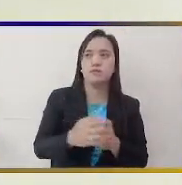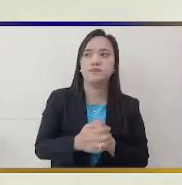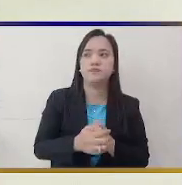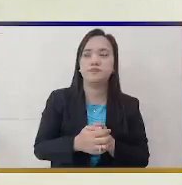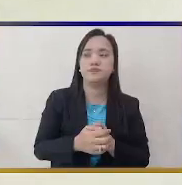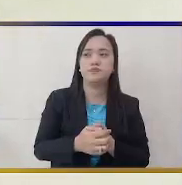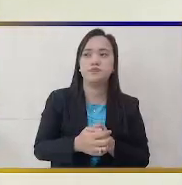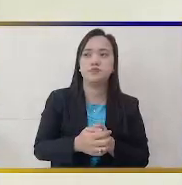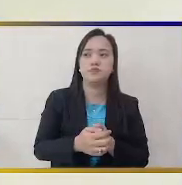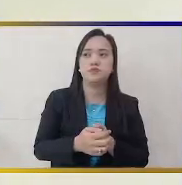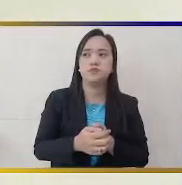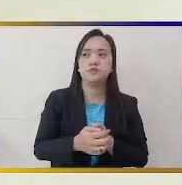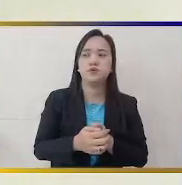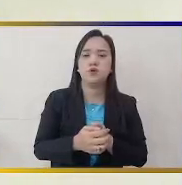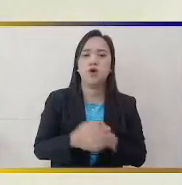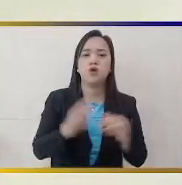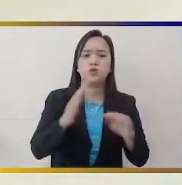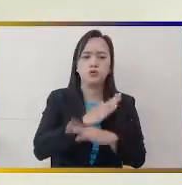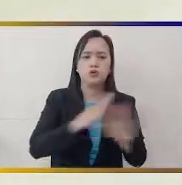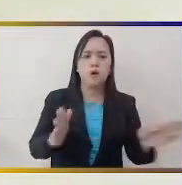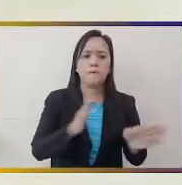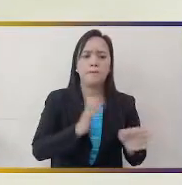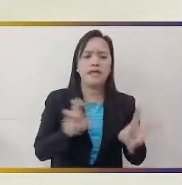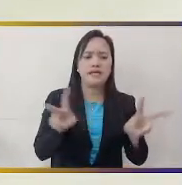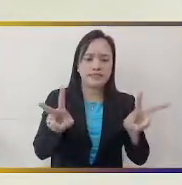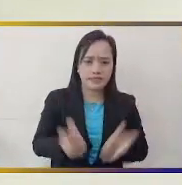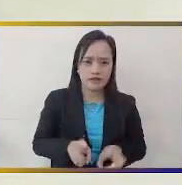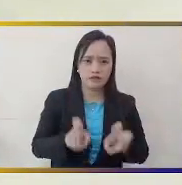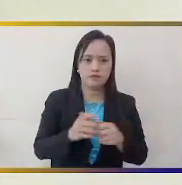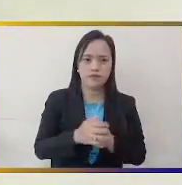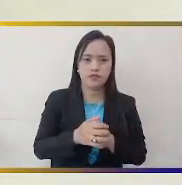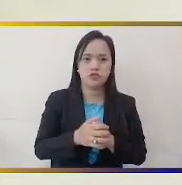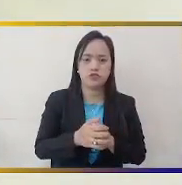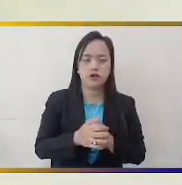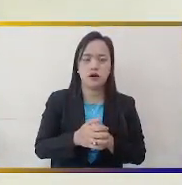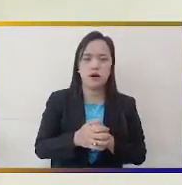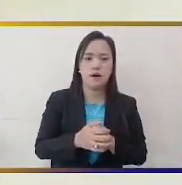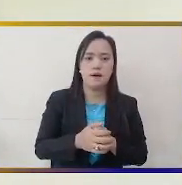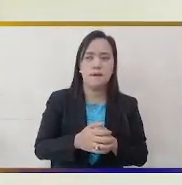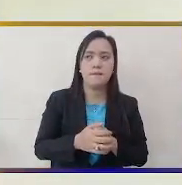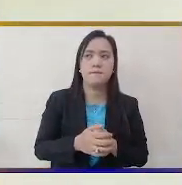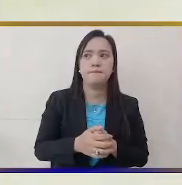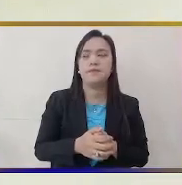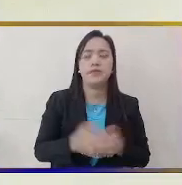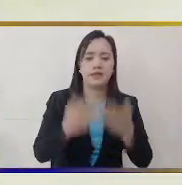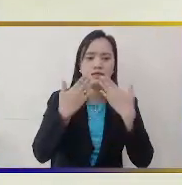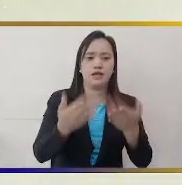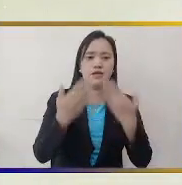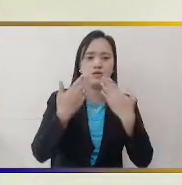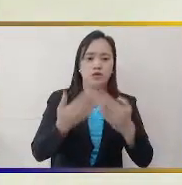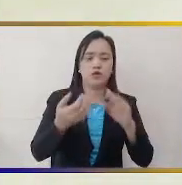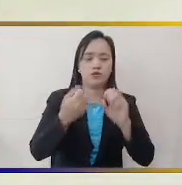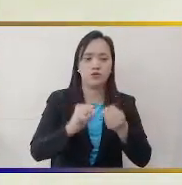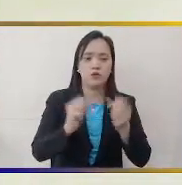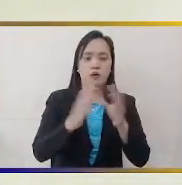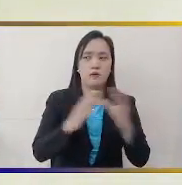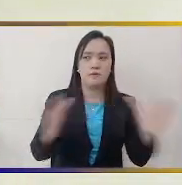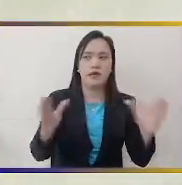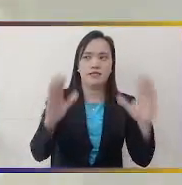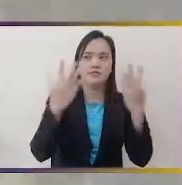tayong maging sakim at huwag nating pagdamutan ang ating Panginoon maraming salamat at Pagpalain po tayo ng